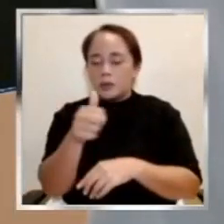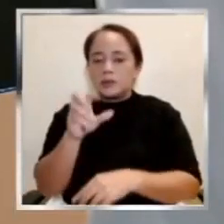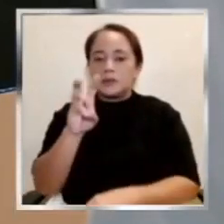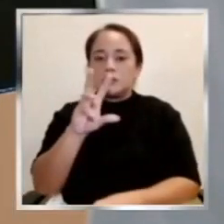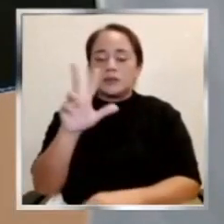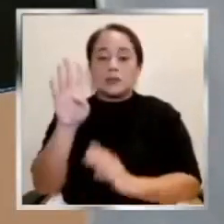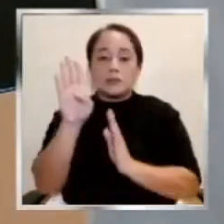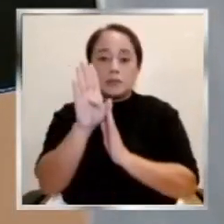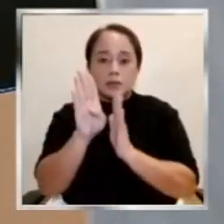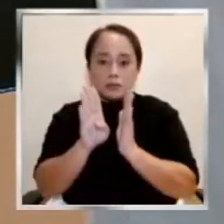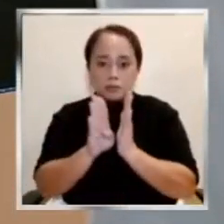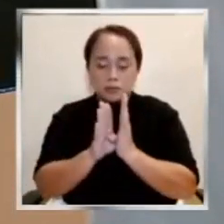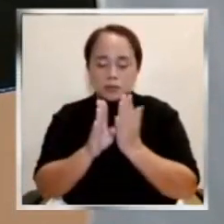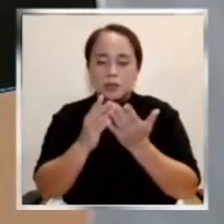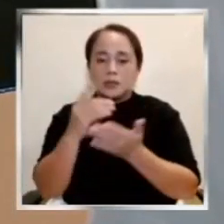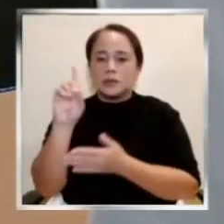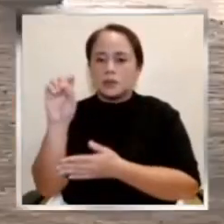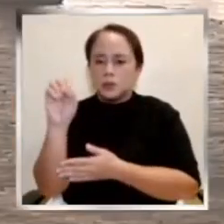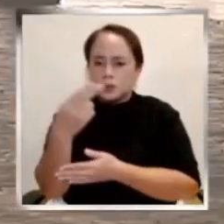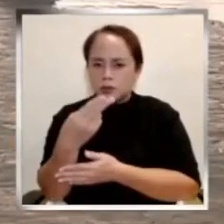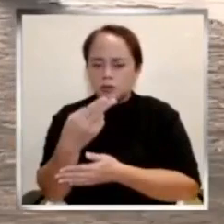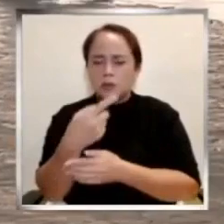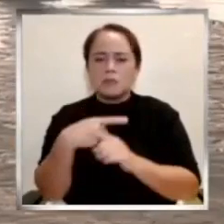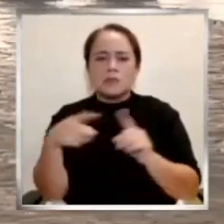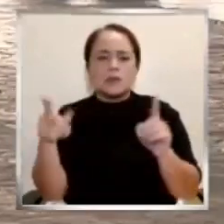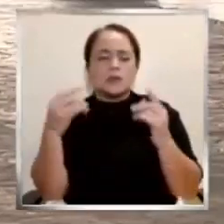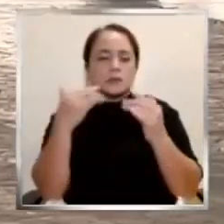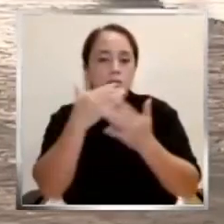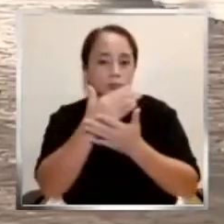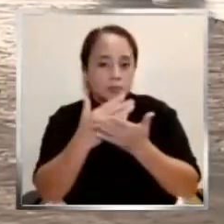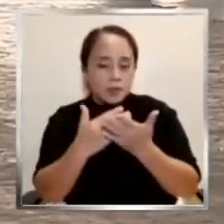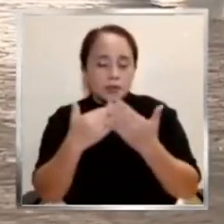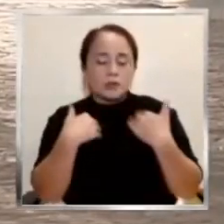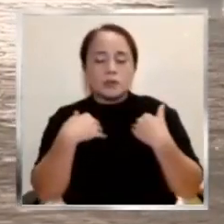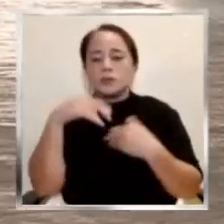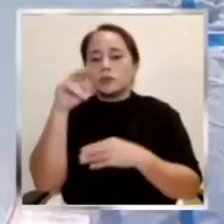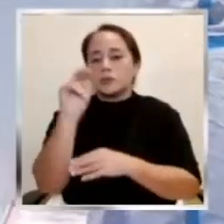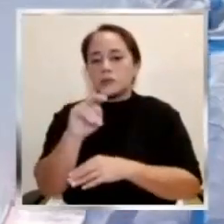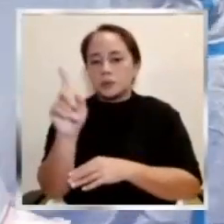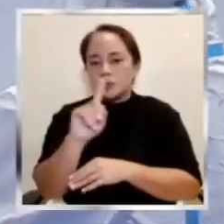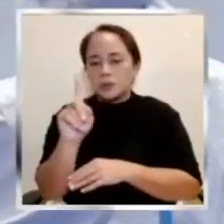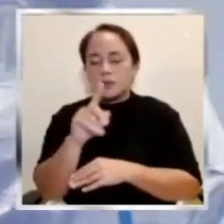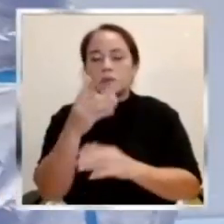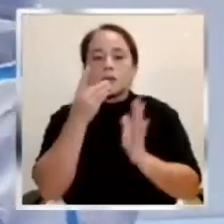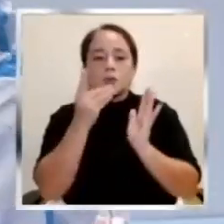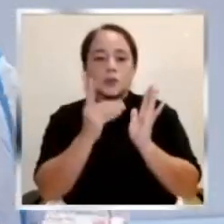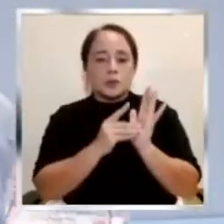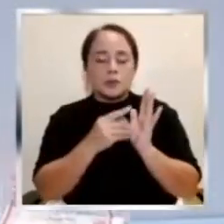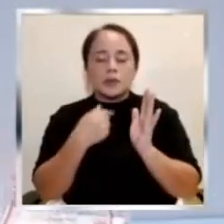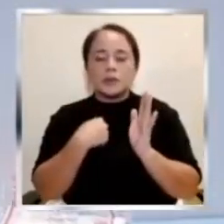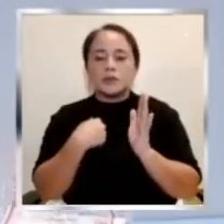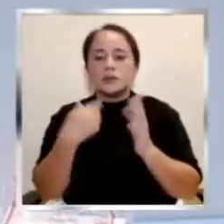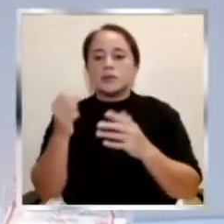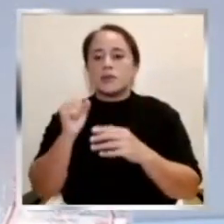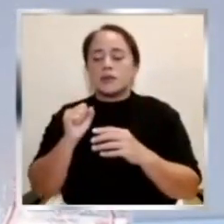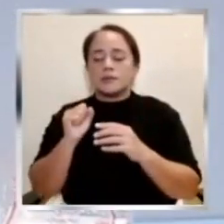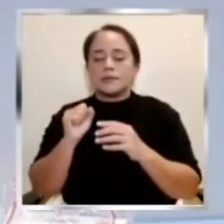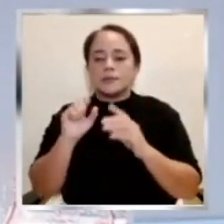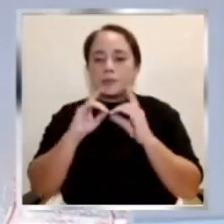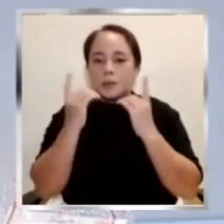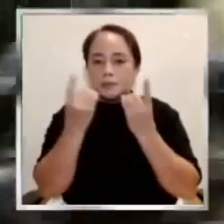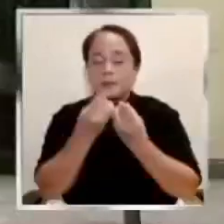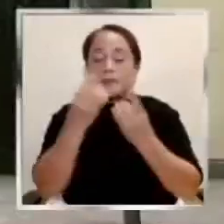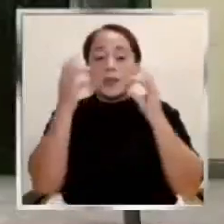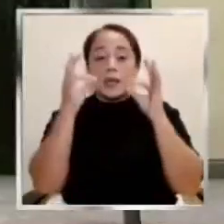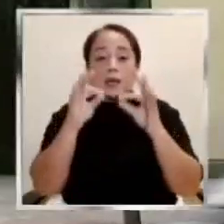pesos ang DOH. Pero bahagi nito ay nangangailangan pa ng mga dokumento mula sa kagawaran. Sa oras daw na